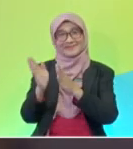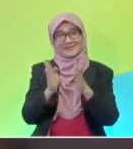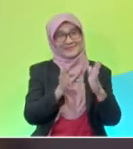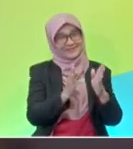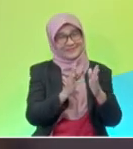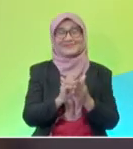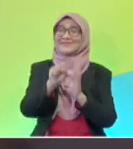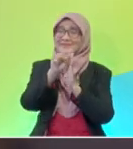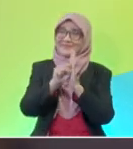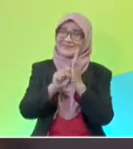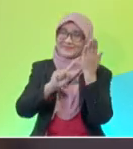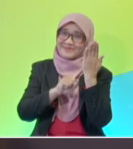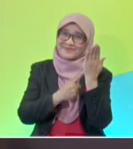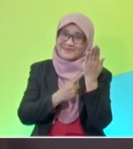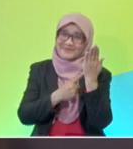adik